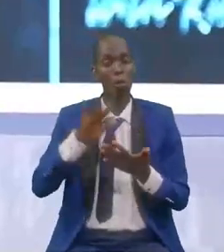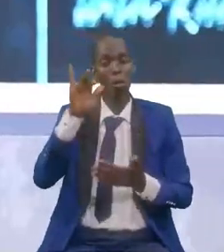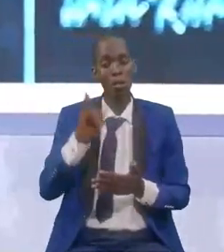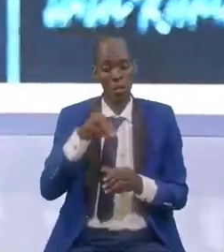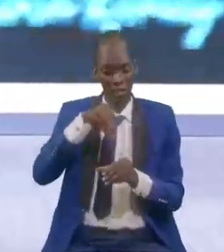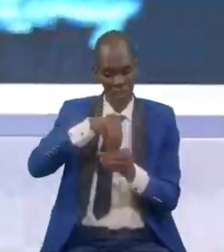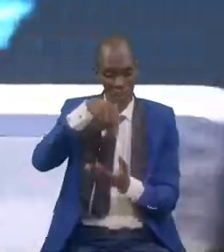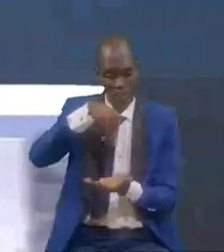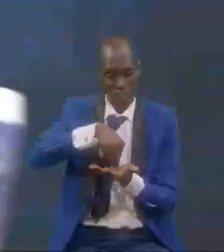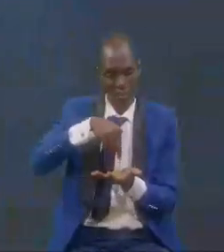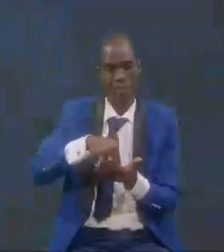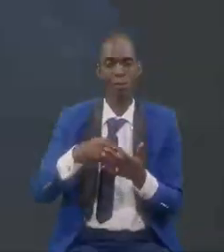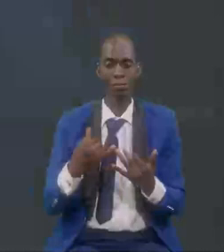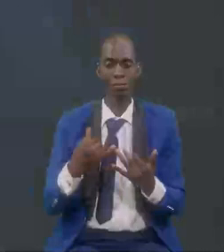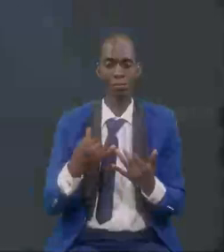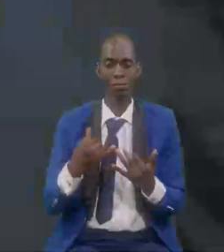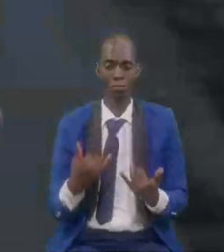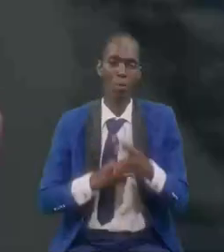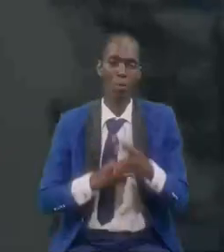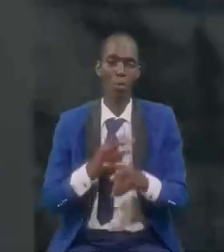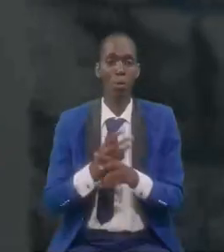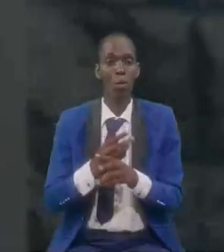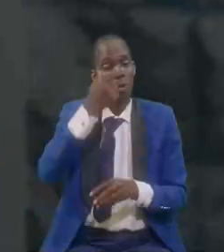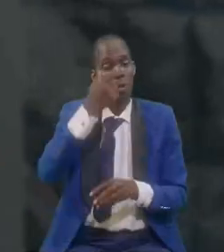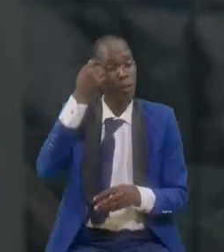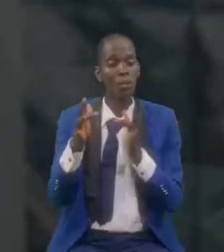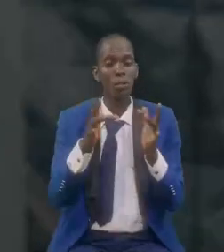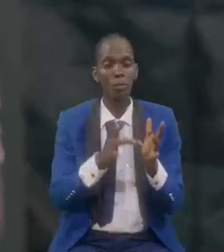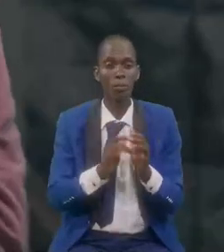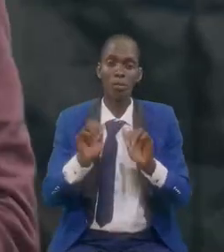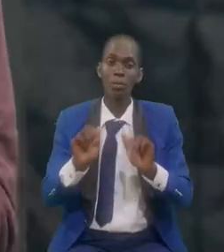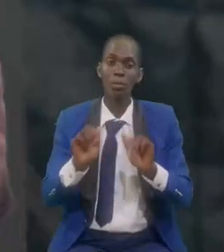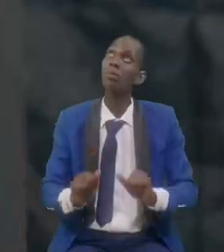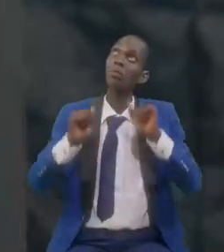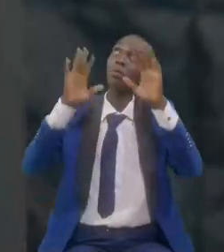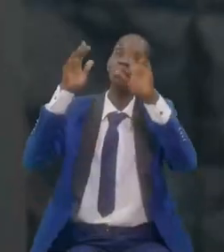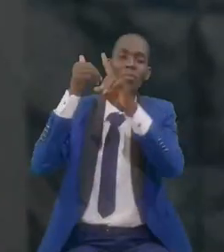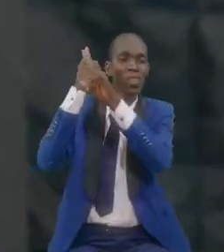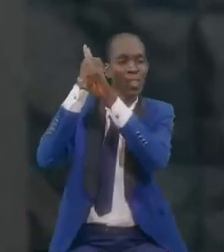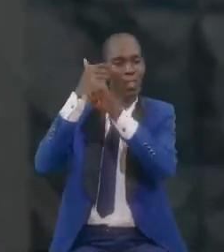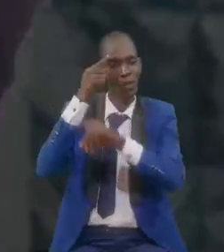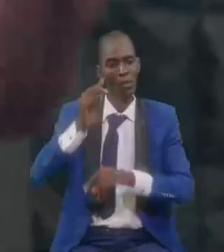dans ce siècle présent. Parce que Jésus-Christ s'est donné lui-même